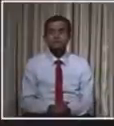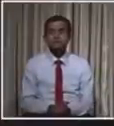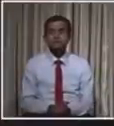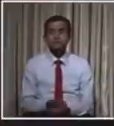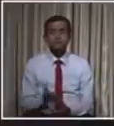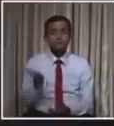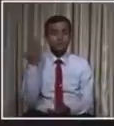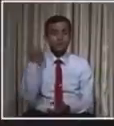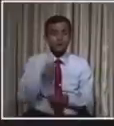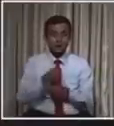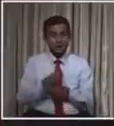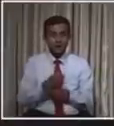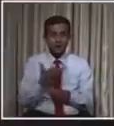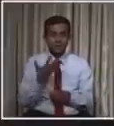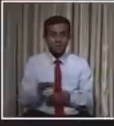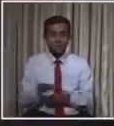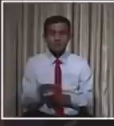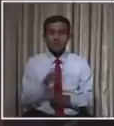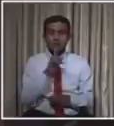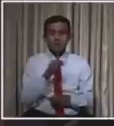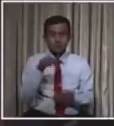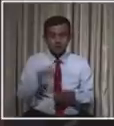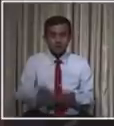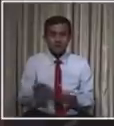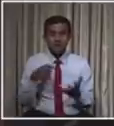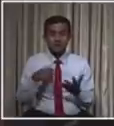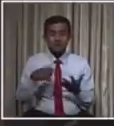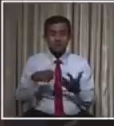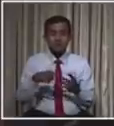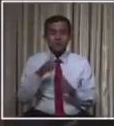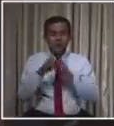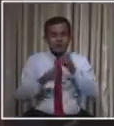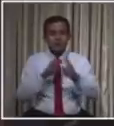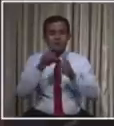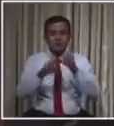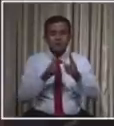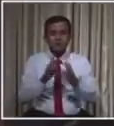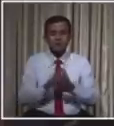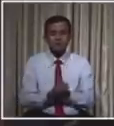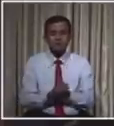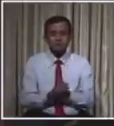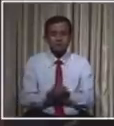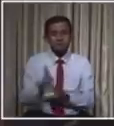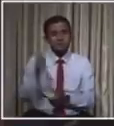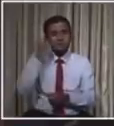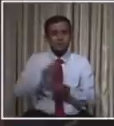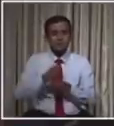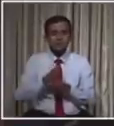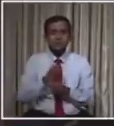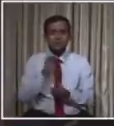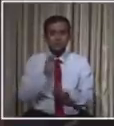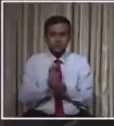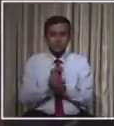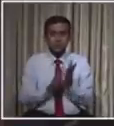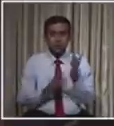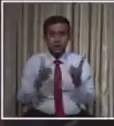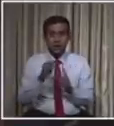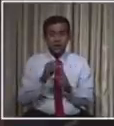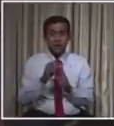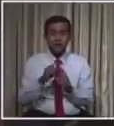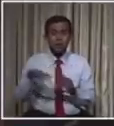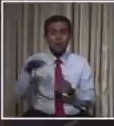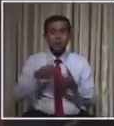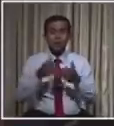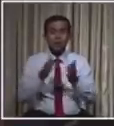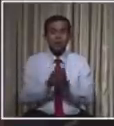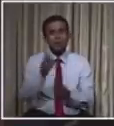ගිය ආණ්ඩුව කාලේ සිද්ධ වුණේ එහෙම කියලා දැන් මේ කාරණාව පිළිබඳව කතා කරනවා. හැබැයි ඒ ගිය ආණ්ඩුවෙත් ආරක්ෂක ඇමතිවරයා සේනා විධායකයා සියලු